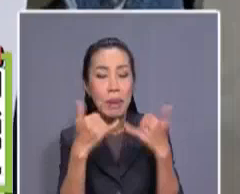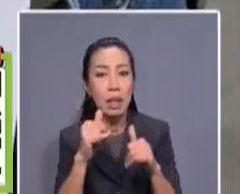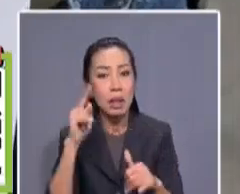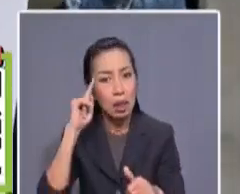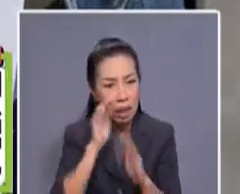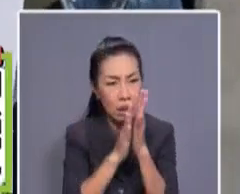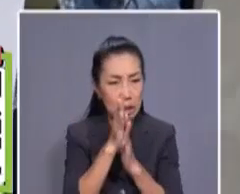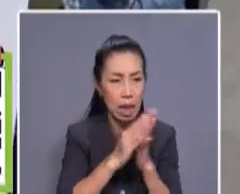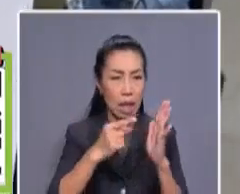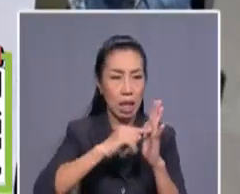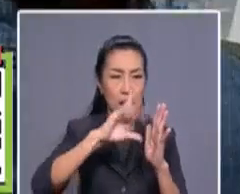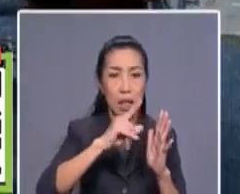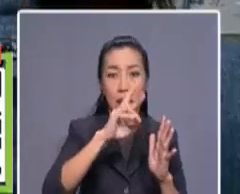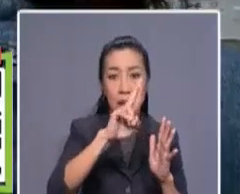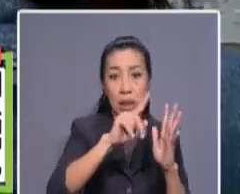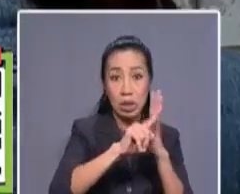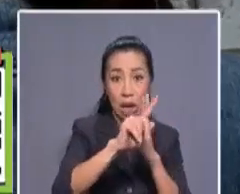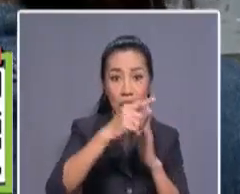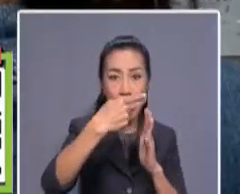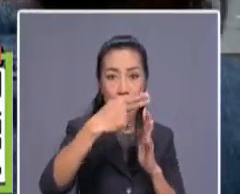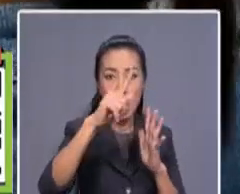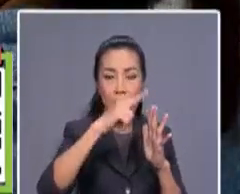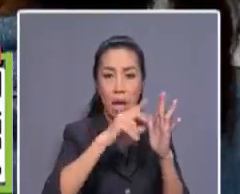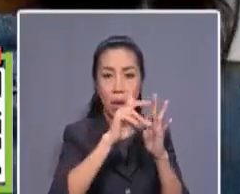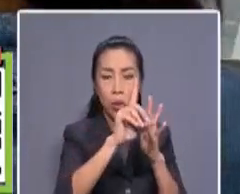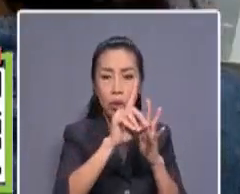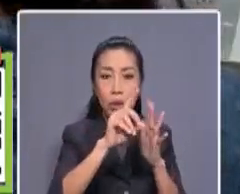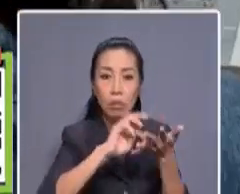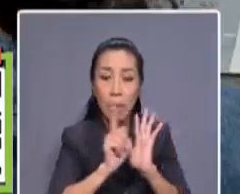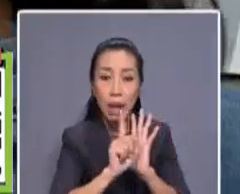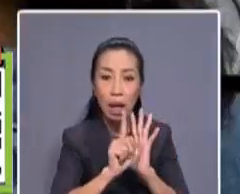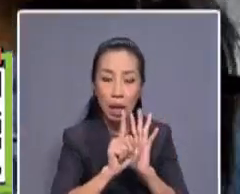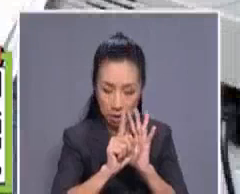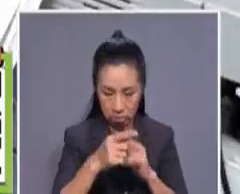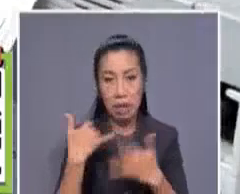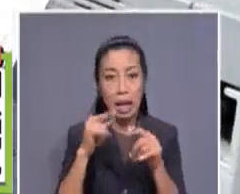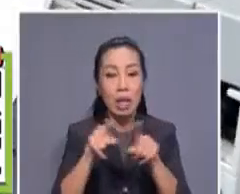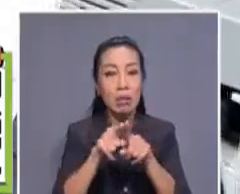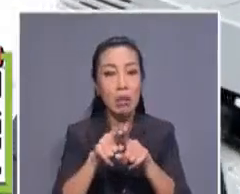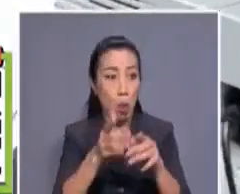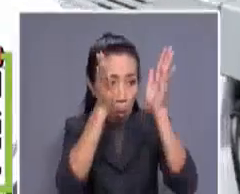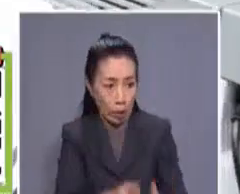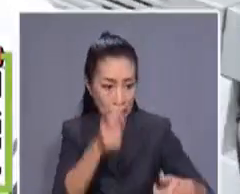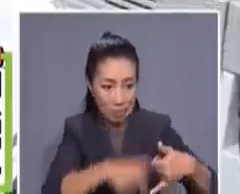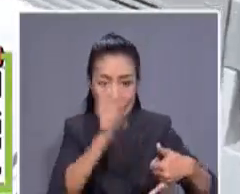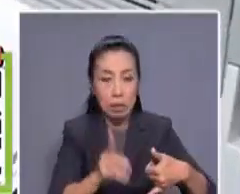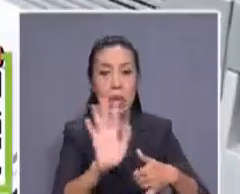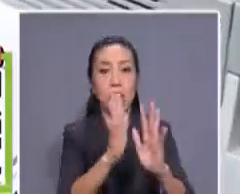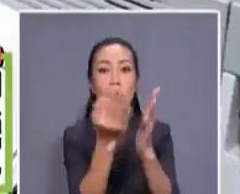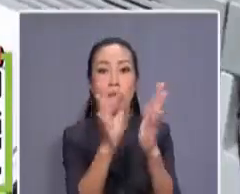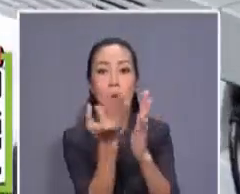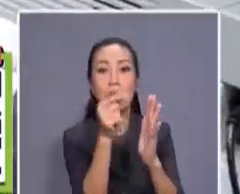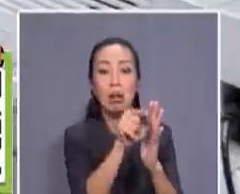ดคืออะไร เดี๋ยวเราไปฟังจำคำว่าแชร์หลุดเอาไว้นะฮะเดี๋ยวงง แต่ที่แน่ๆคือเล่นกับเพจก็คือผ่านทางเพจ Facebook เนี่ยนะค